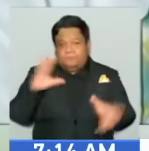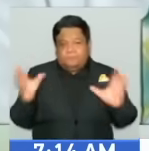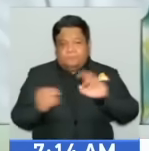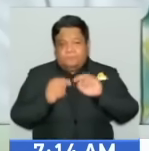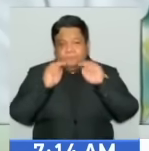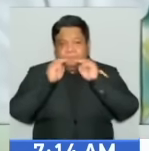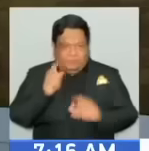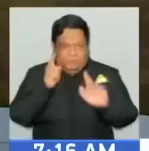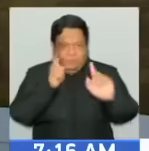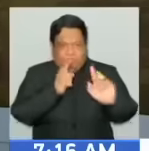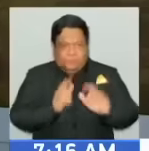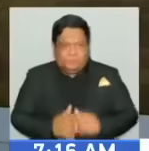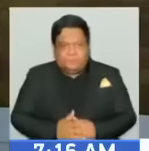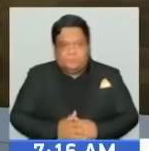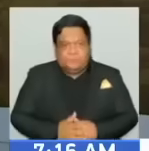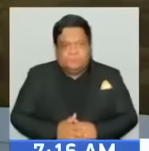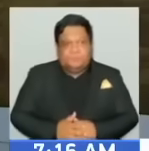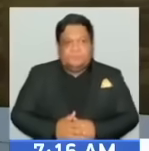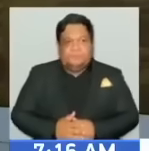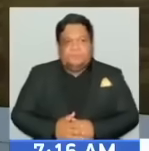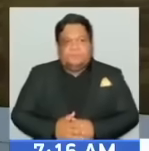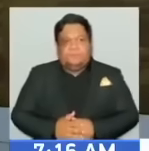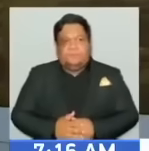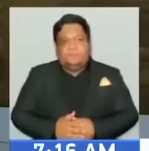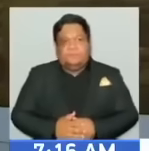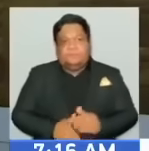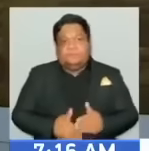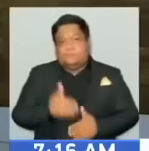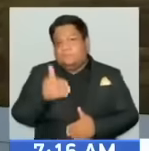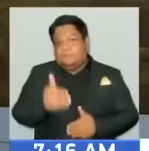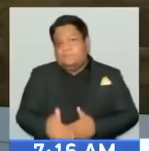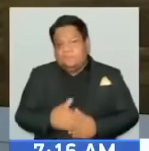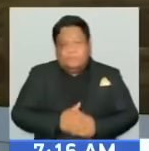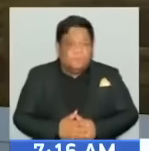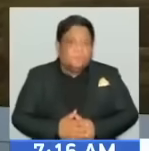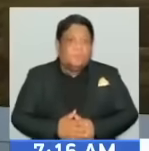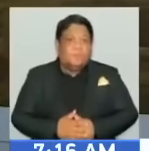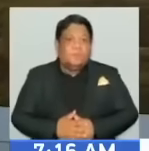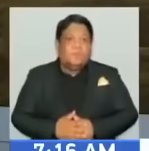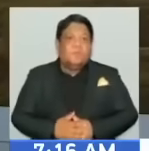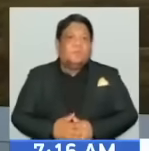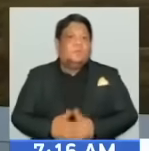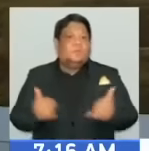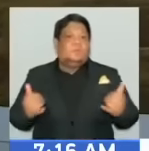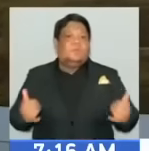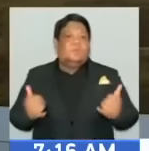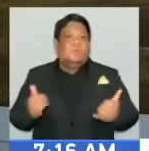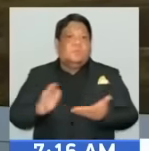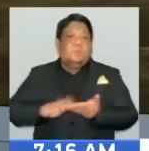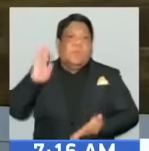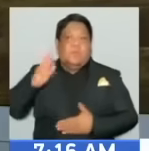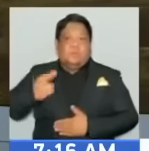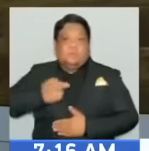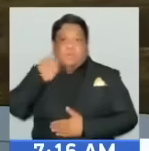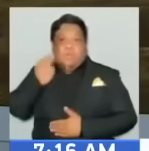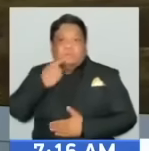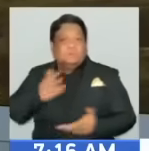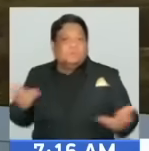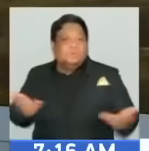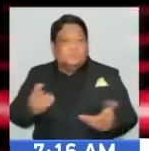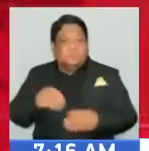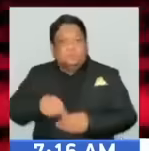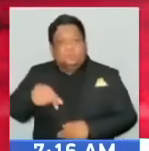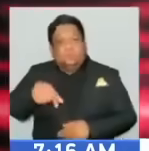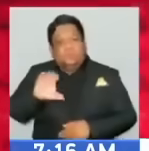Integrated News. Mataas na presyo ng bigas ang sumalubong sa mga mamimili sa Quezon City ngayong Lunes. May unang balita live si